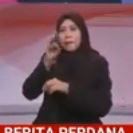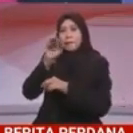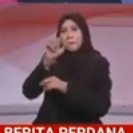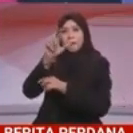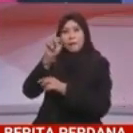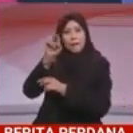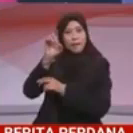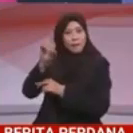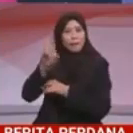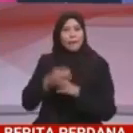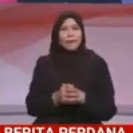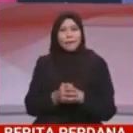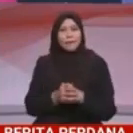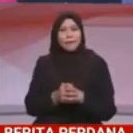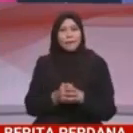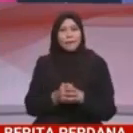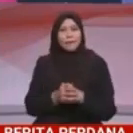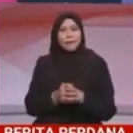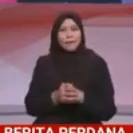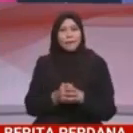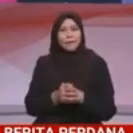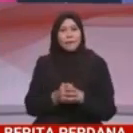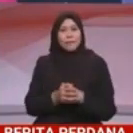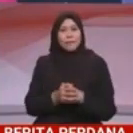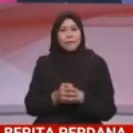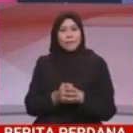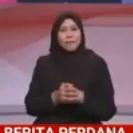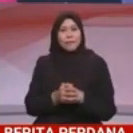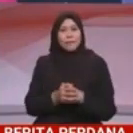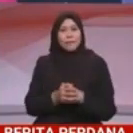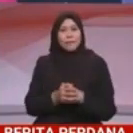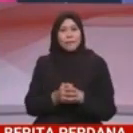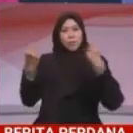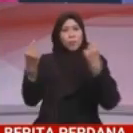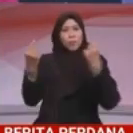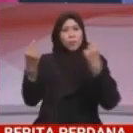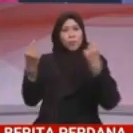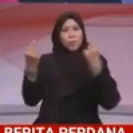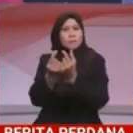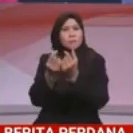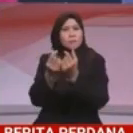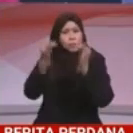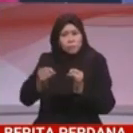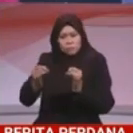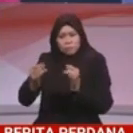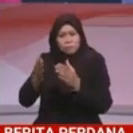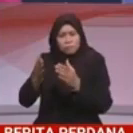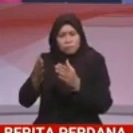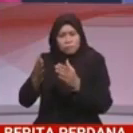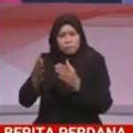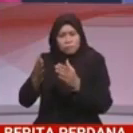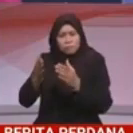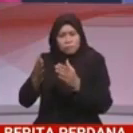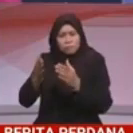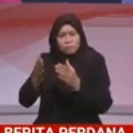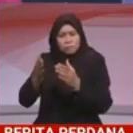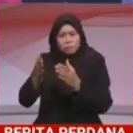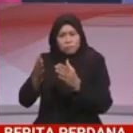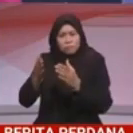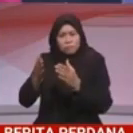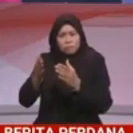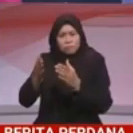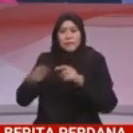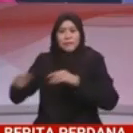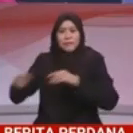arahan Nevin Hyong dan diterbitkan Cosgin Entertainment mengisahkan sekumpulan individu diganggu ketika membuat penggabaran di sebuah